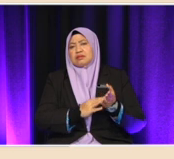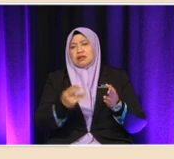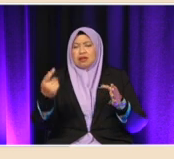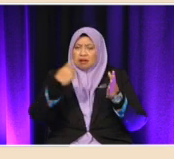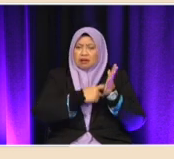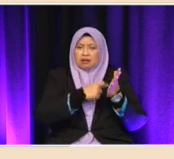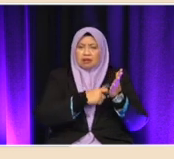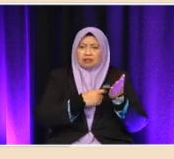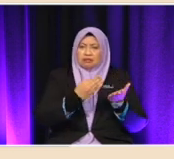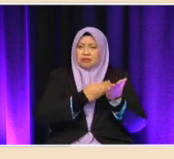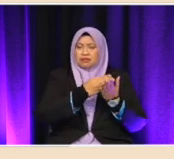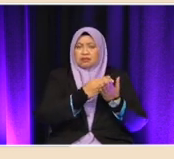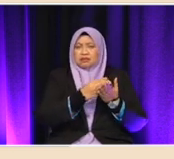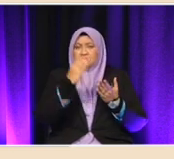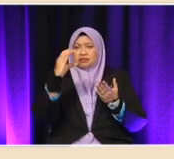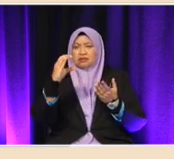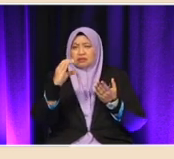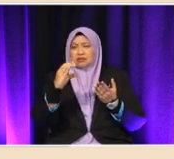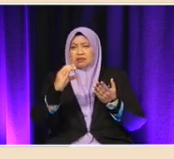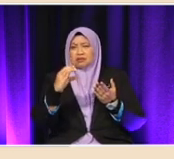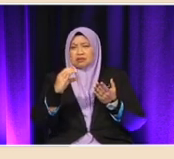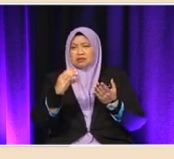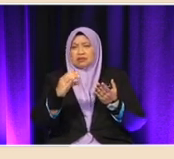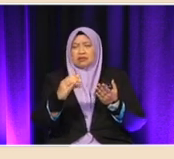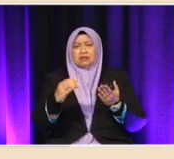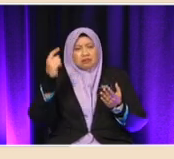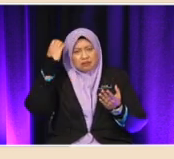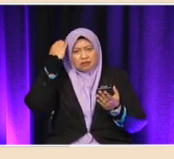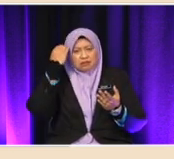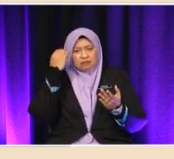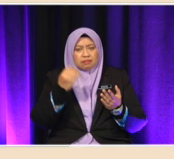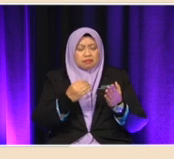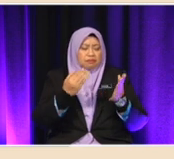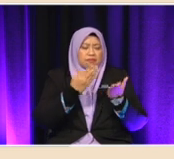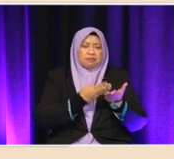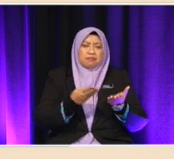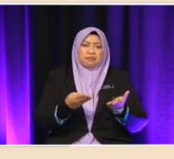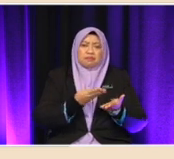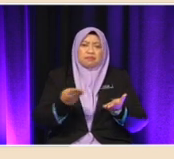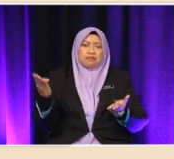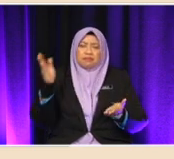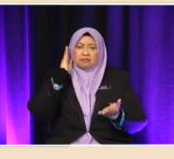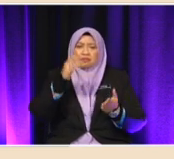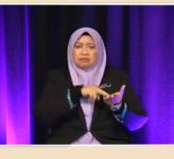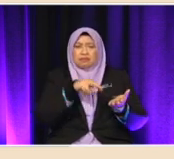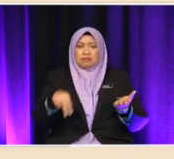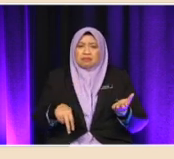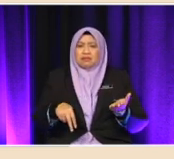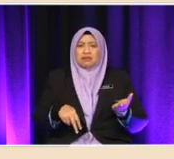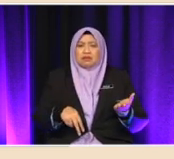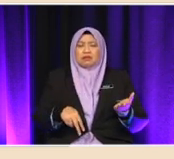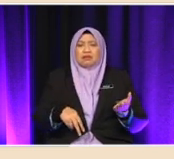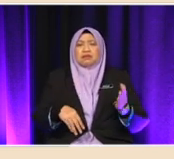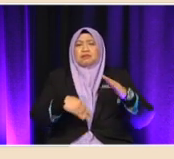si jangkakan harga barang akan turun dan di Matraman keluar untuk memaksimu dan keuntungan